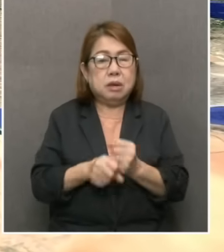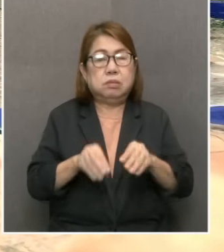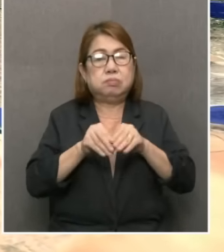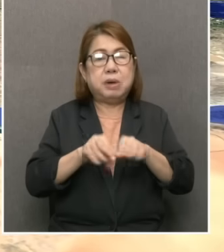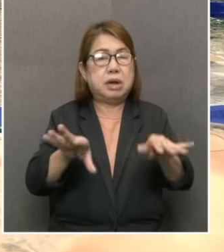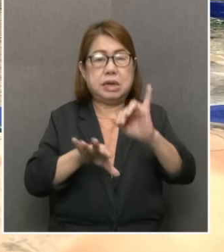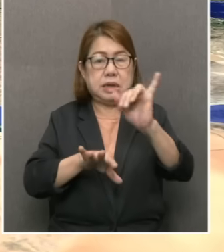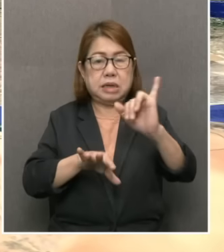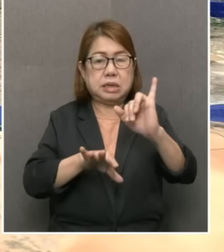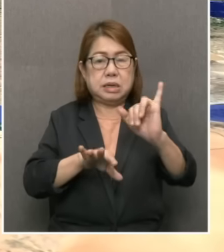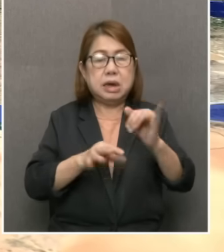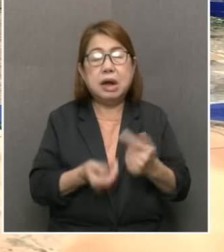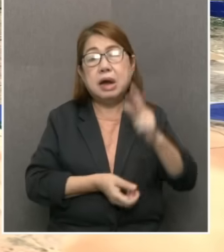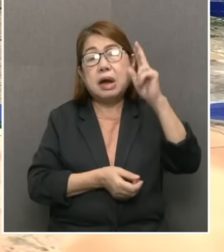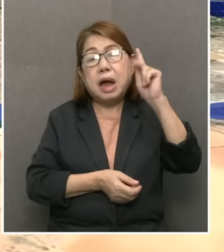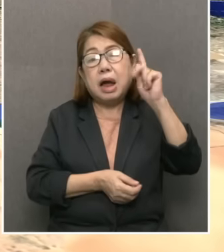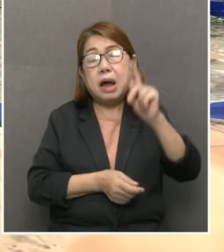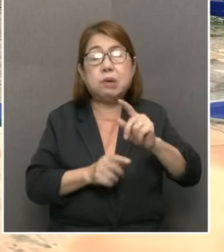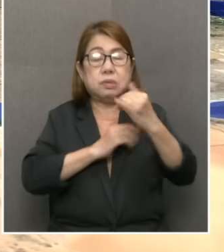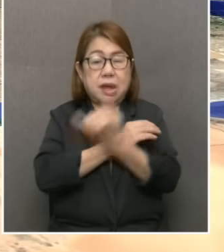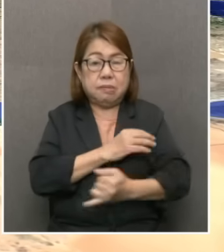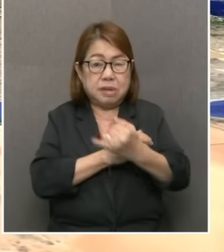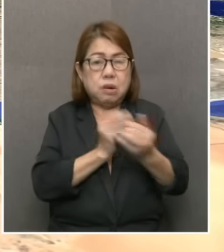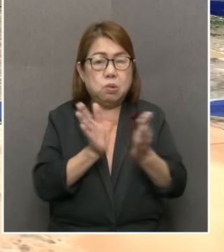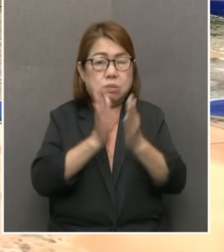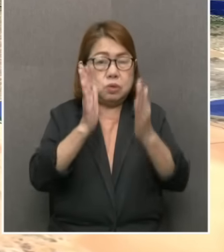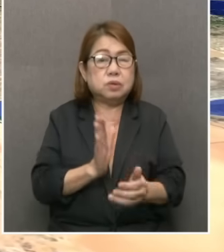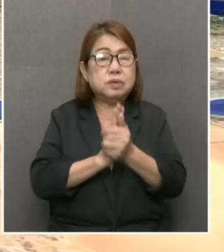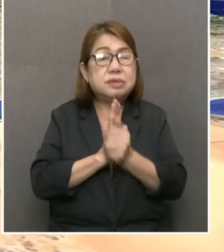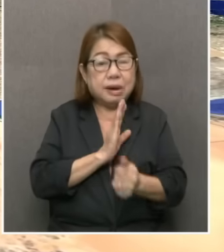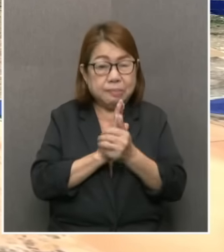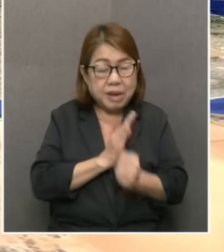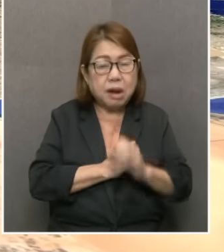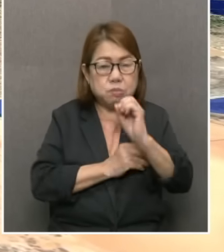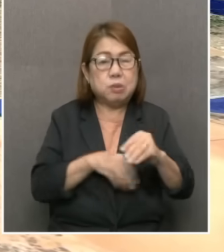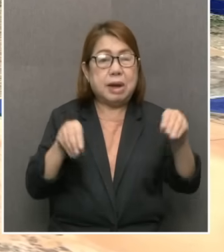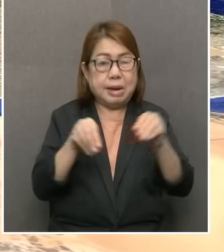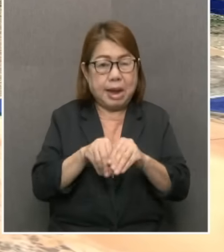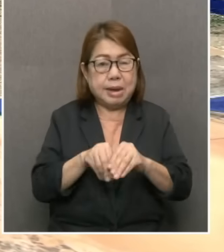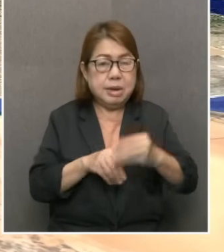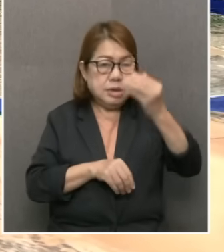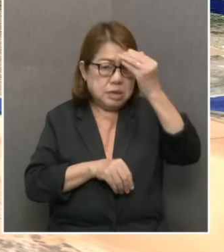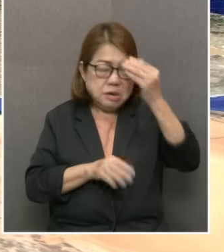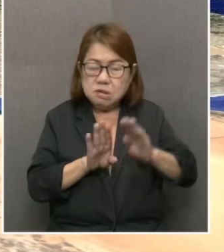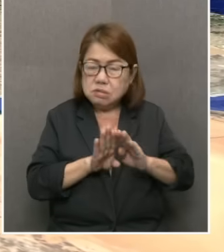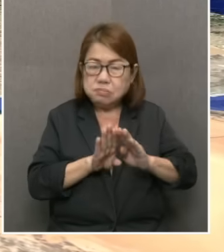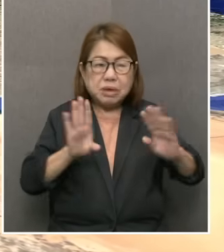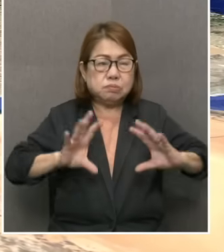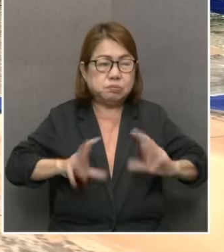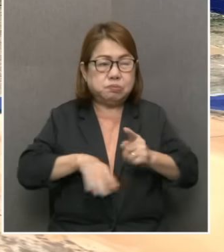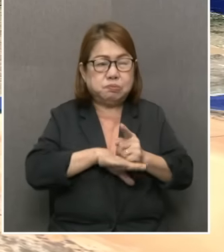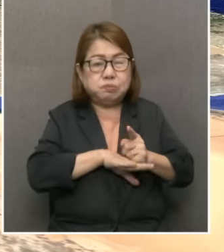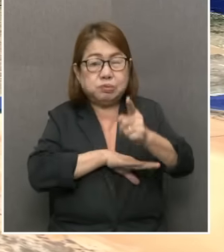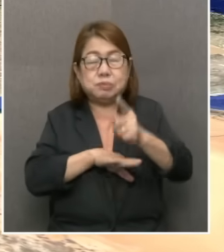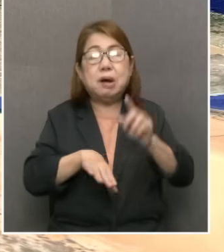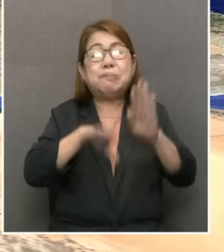คะแต่จากการรายงานของสื่อต่างประเทศและผู้เชี่ยวชาญก็มองว่าใกล้ที่จะพร้อมใช้งานในเร็วๆนี้อาจจะเป็น